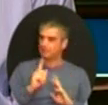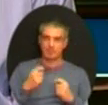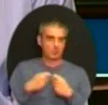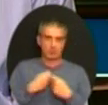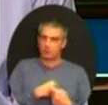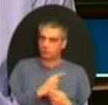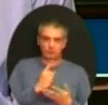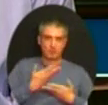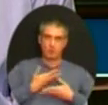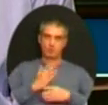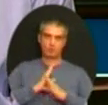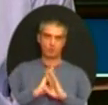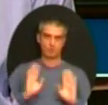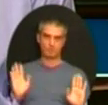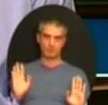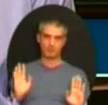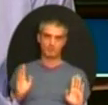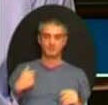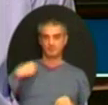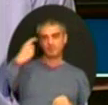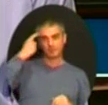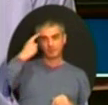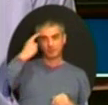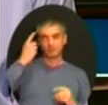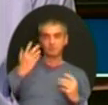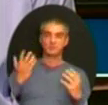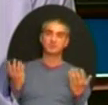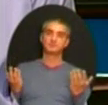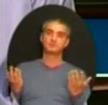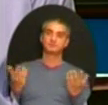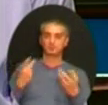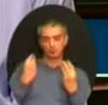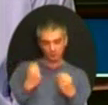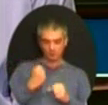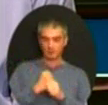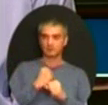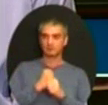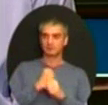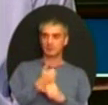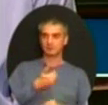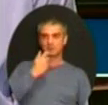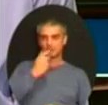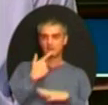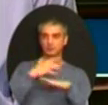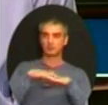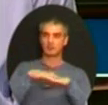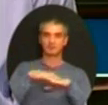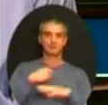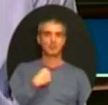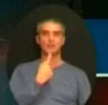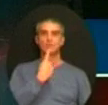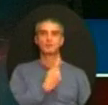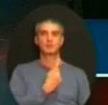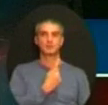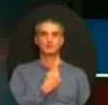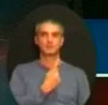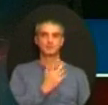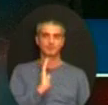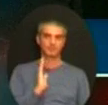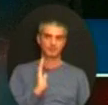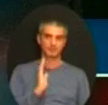אנושי, זה לא מקובל, ואני חושבת שטוב עשה, השר דרעי שהתנצל. אני הייתי אומר ככה, המערכת